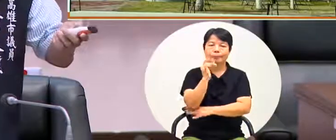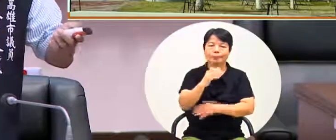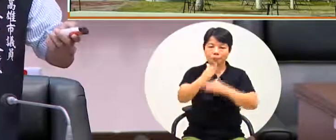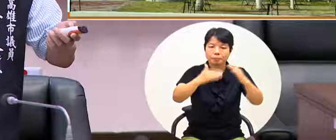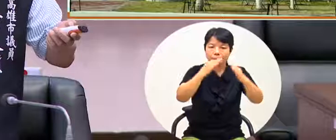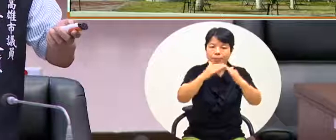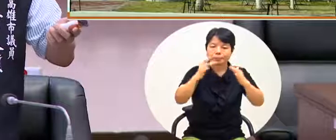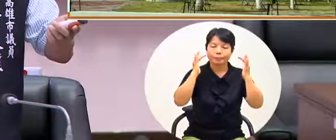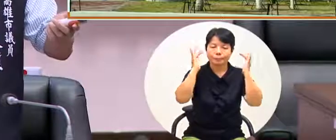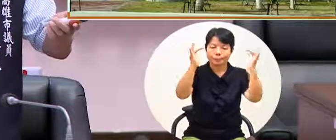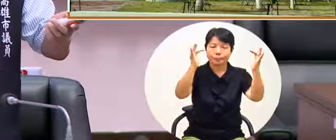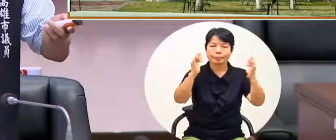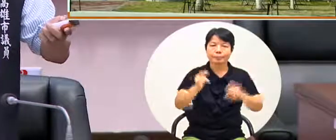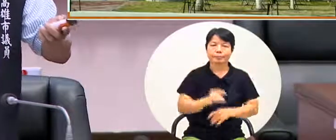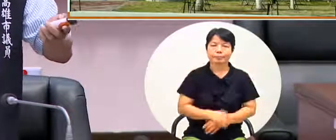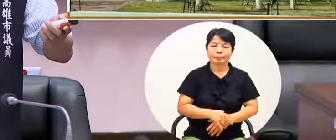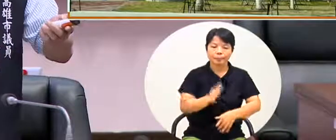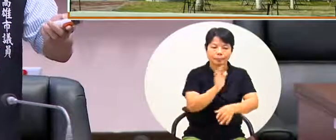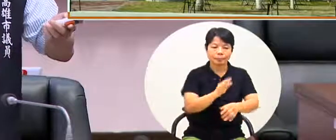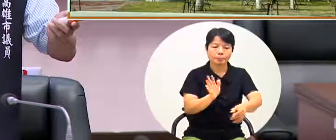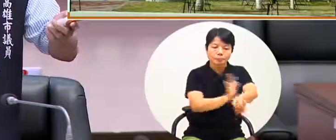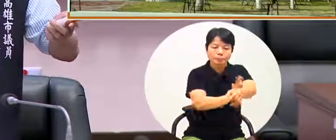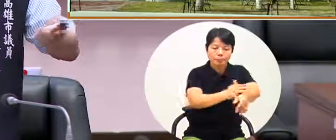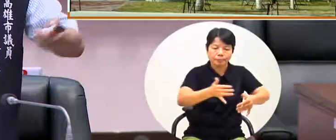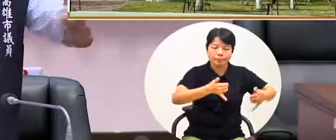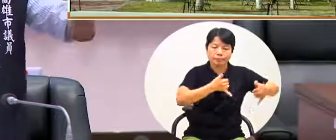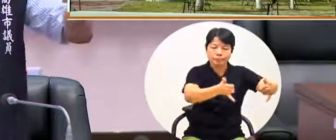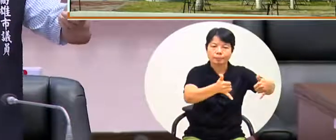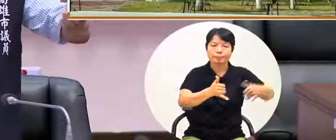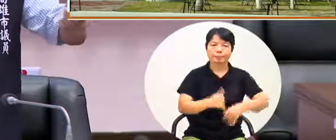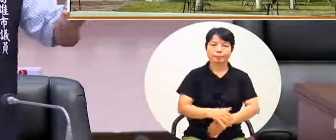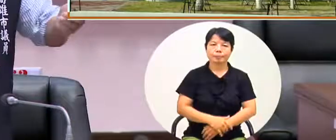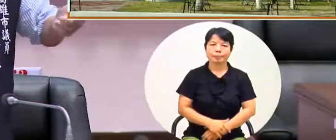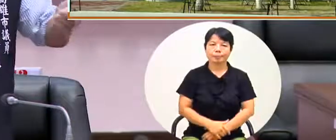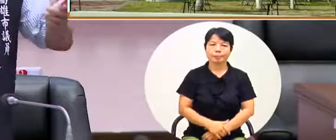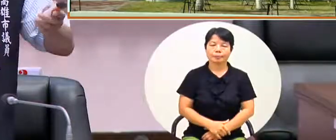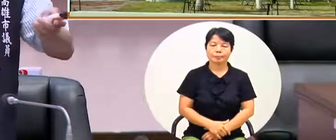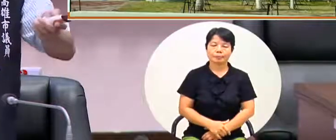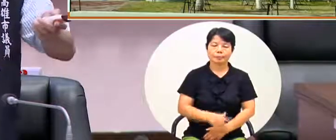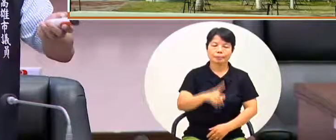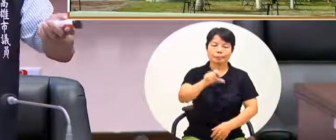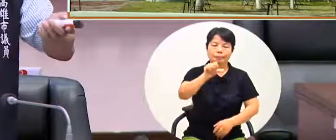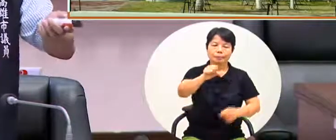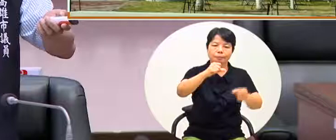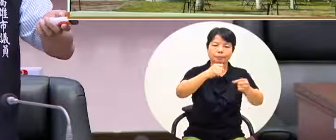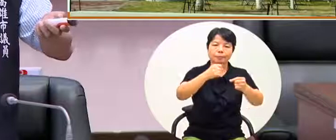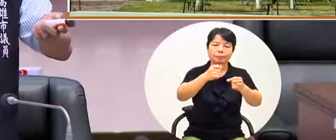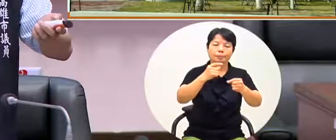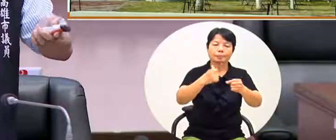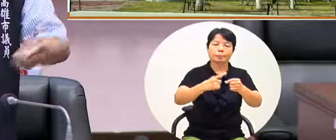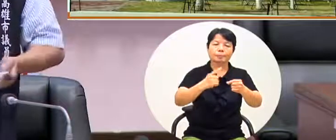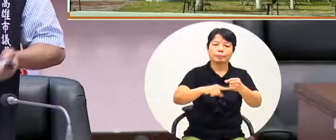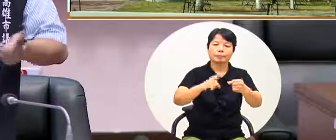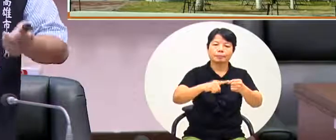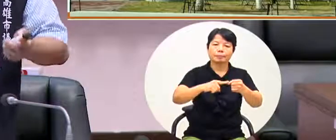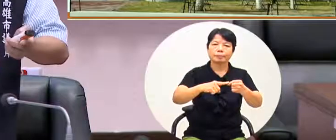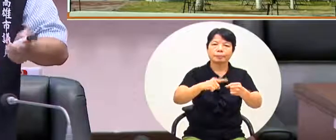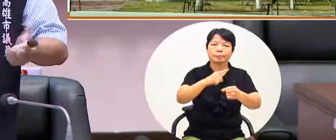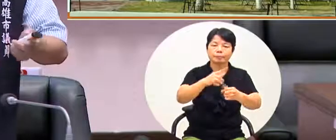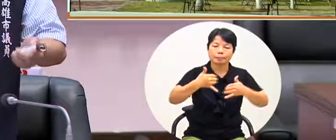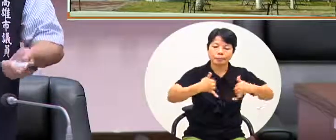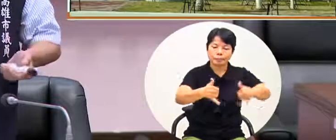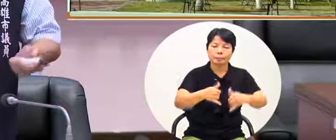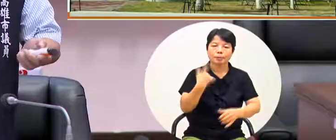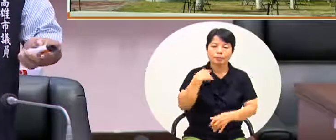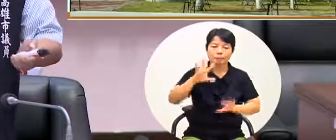大路，哦，这条这个十五米的这个道路，啊，这周边遮拢总无有这个照明设备。我想希望